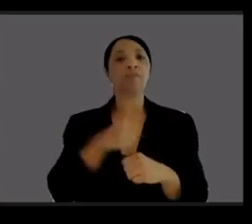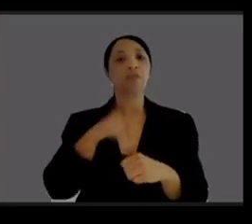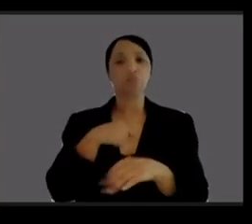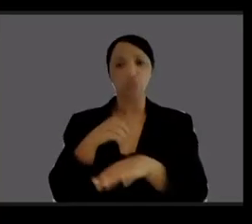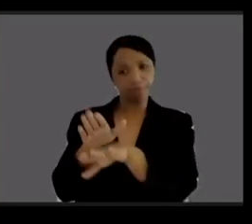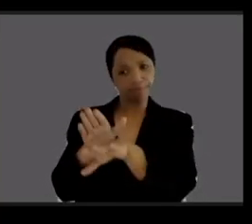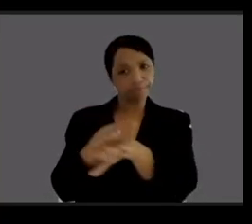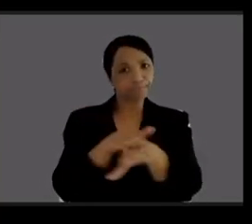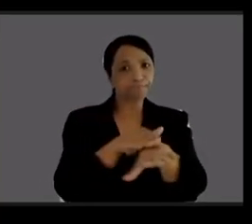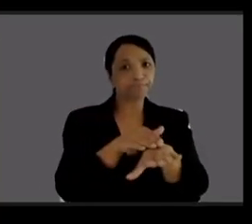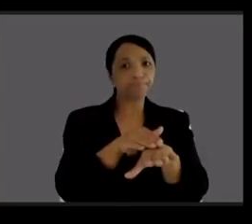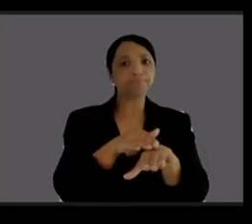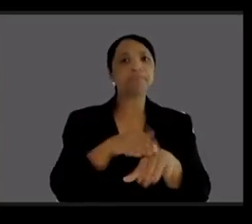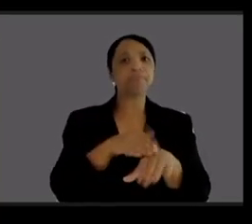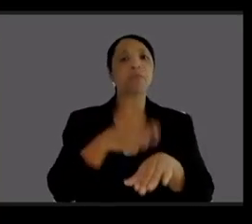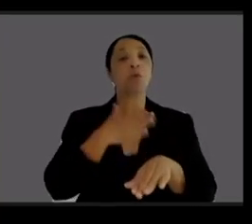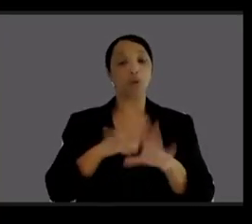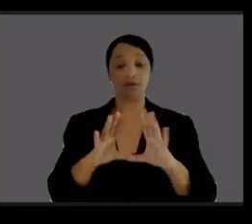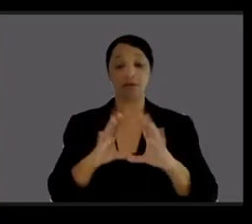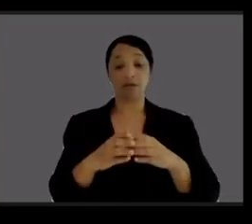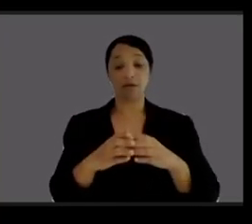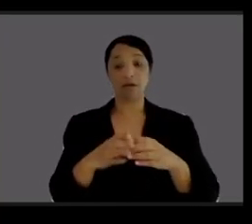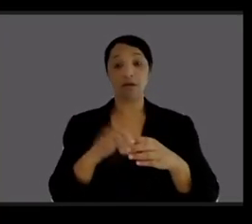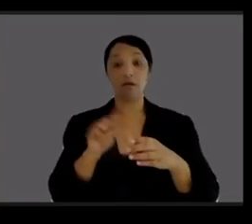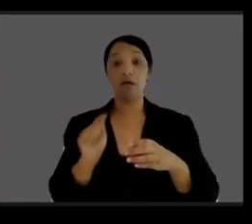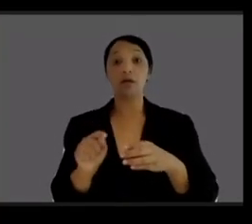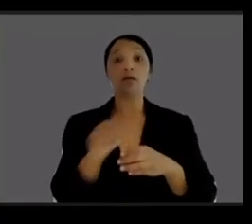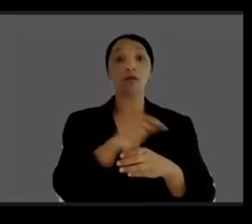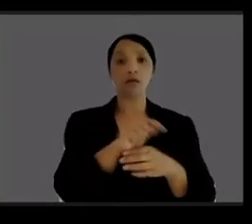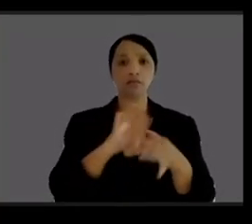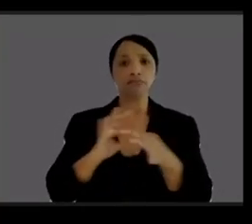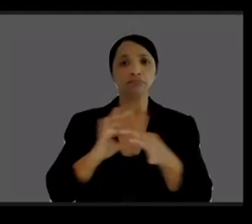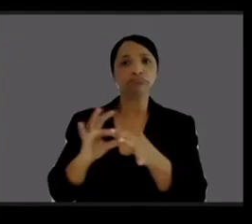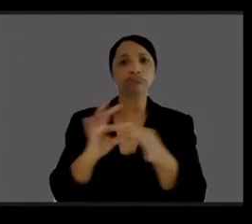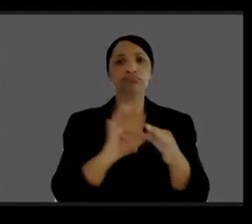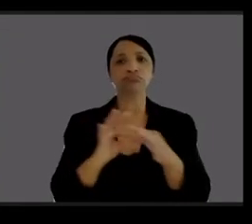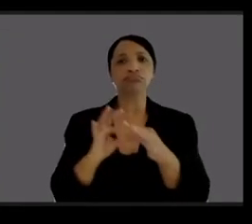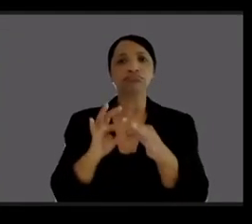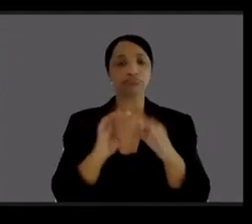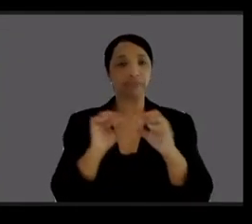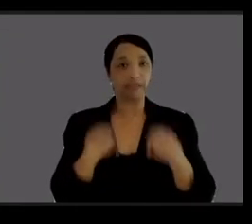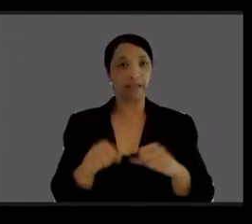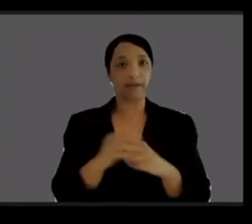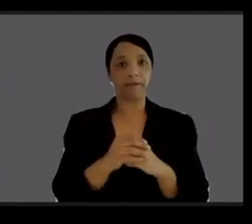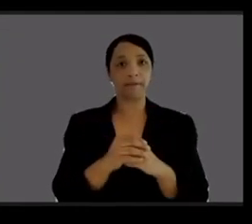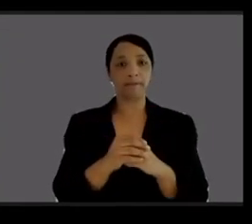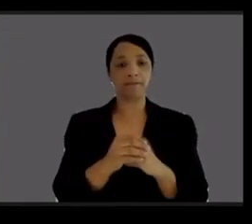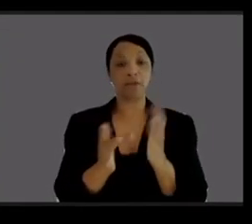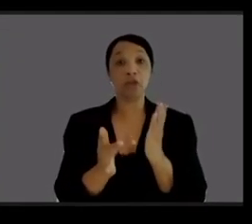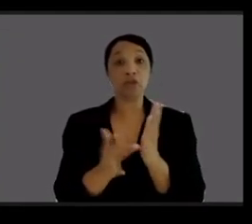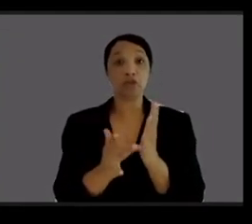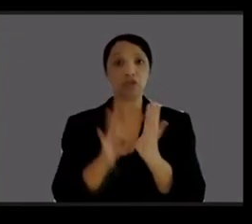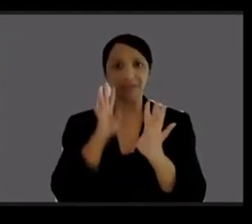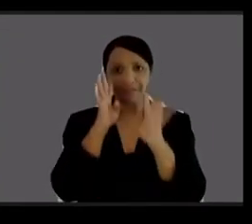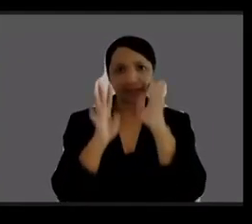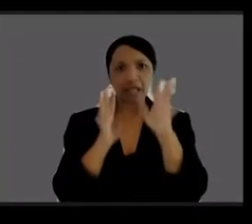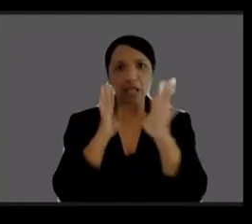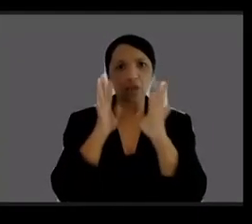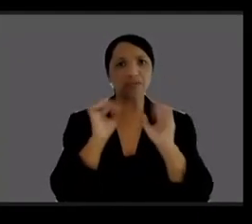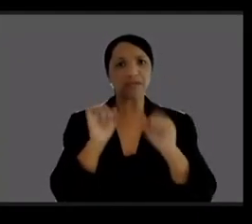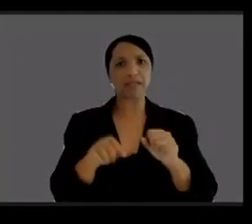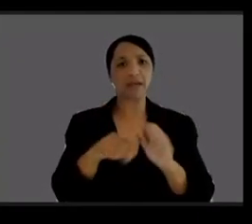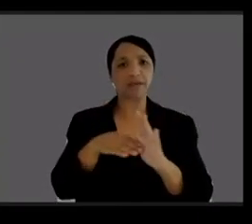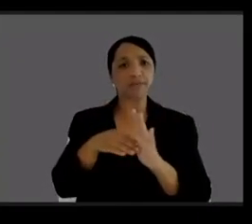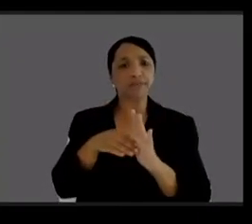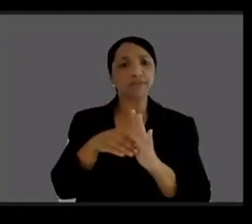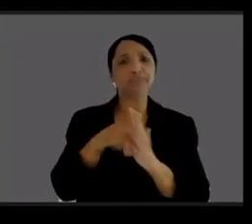我们要进行更加密切的利益相关方之间的合作和合作伙伴关系，通过数字化的创